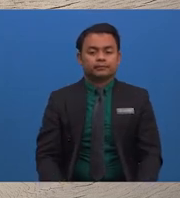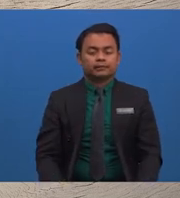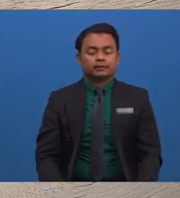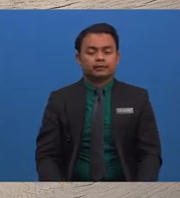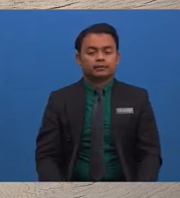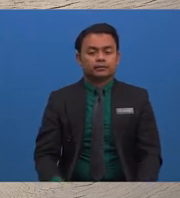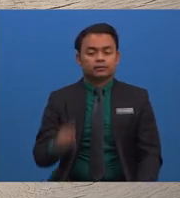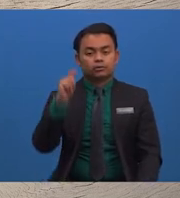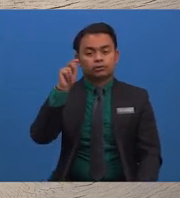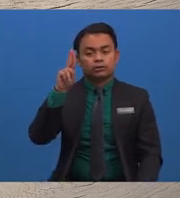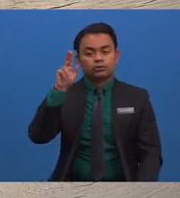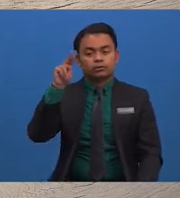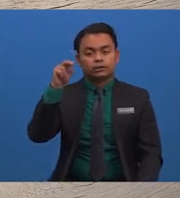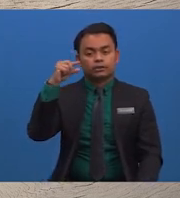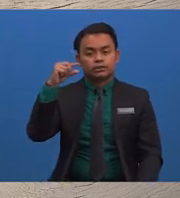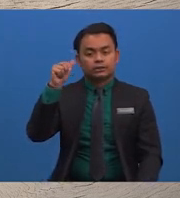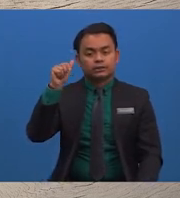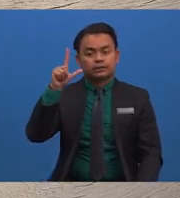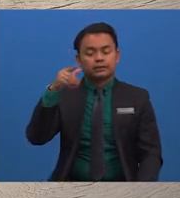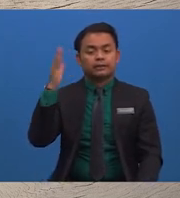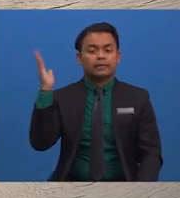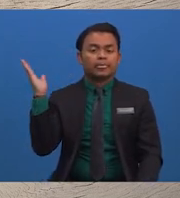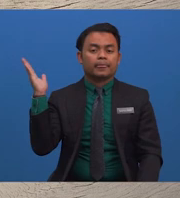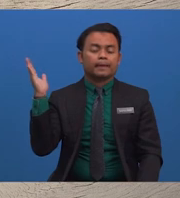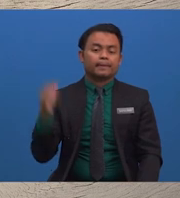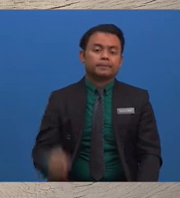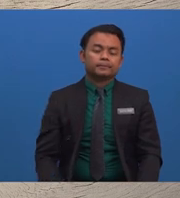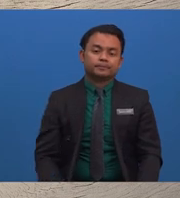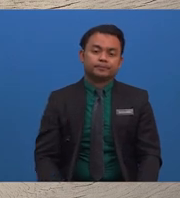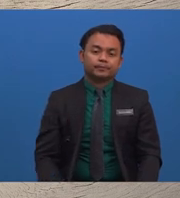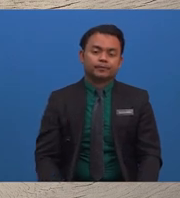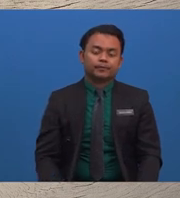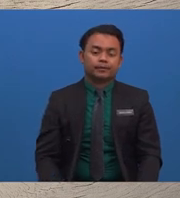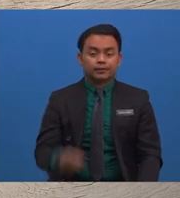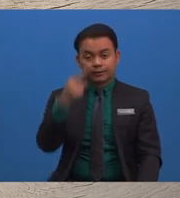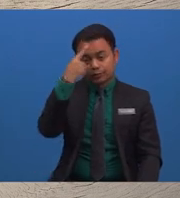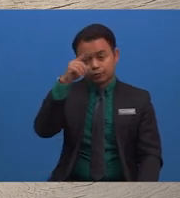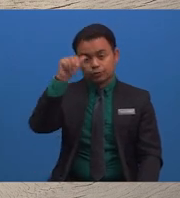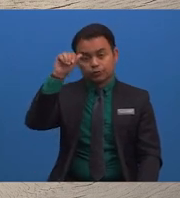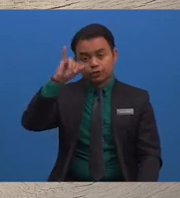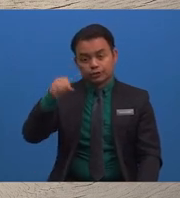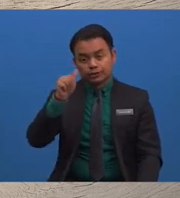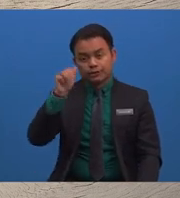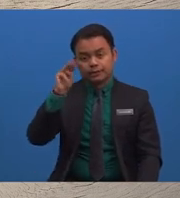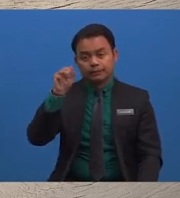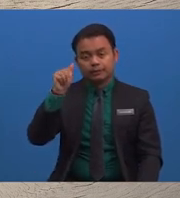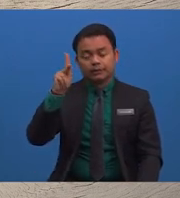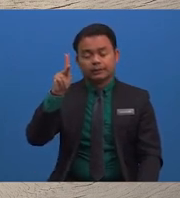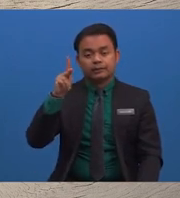dia, ia, beliau, nya dan baginda, manakala bentuk jamak ialah